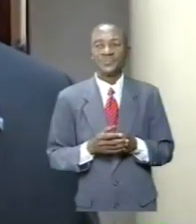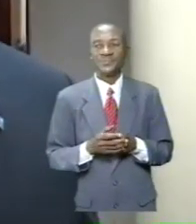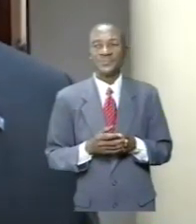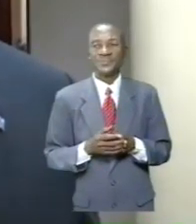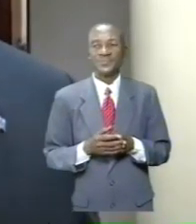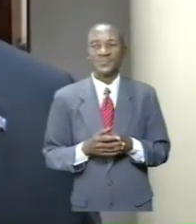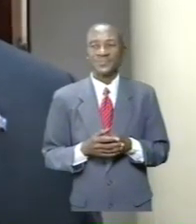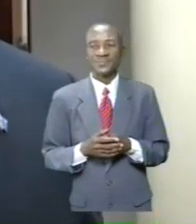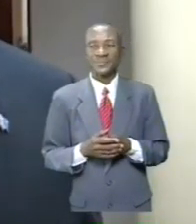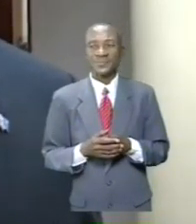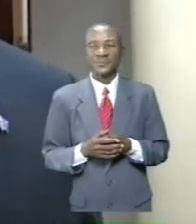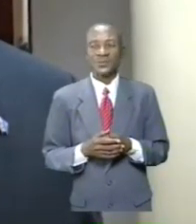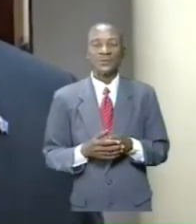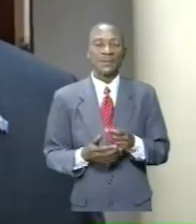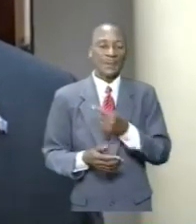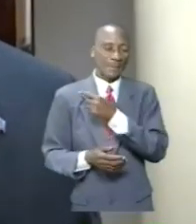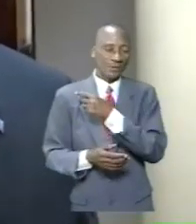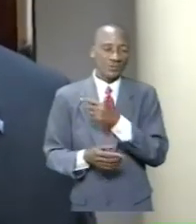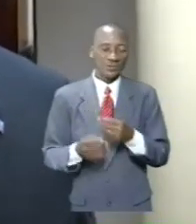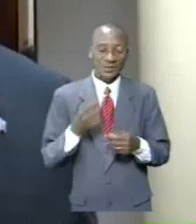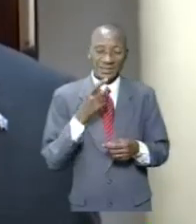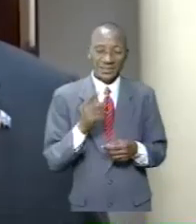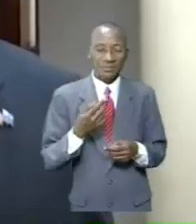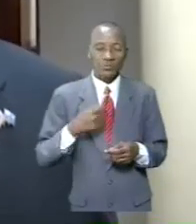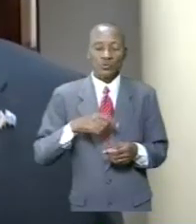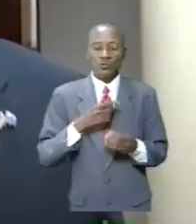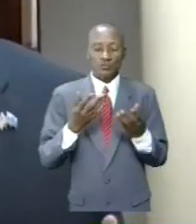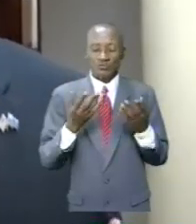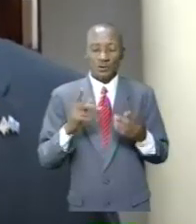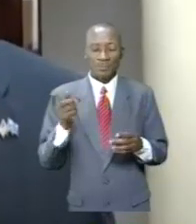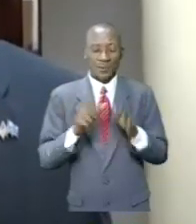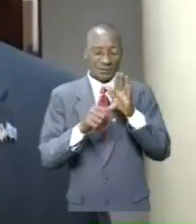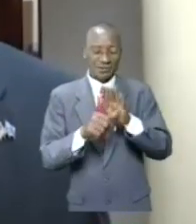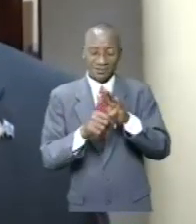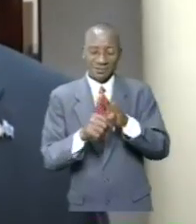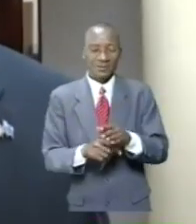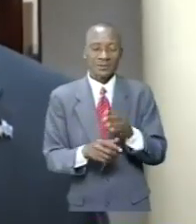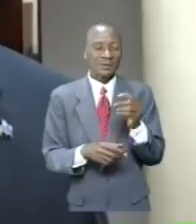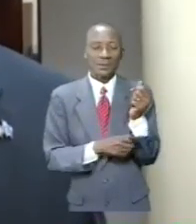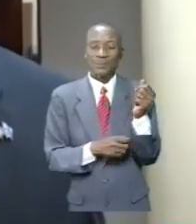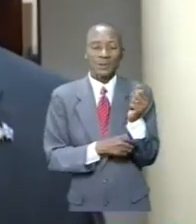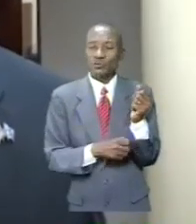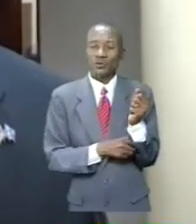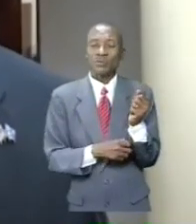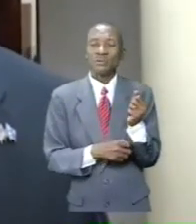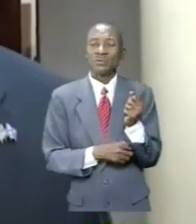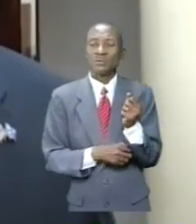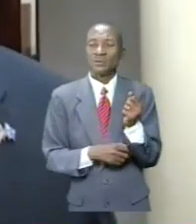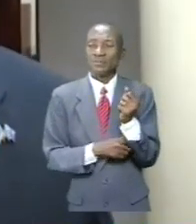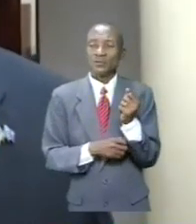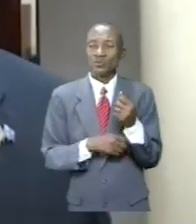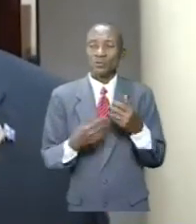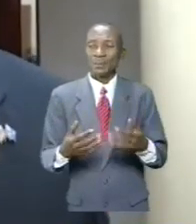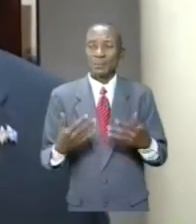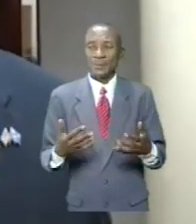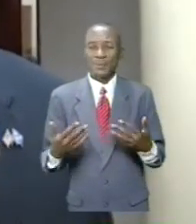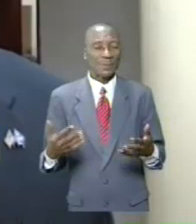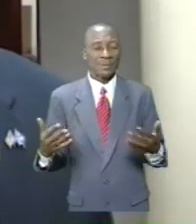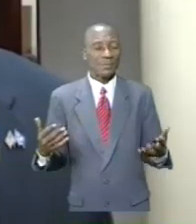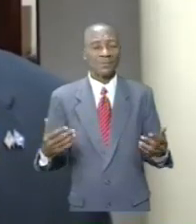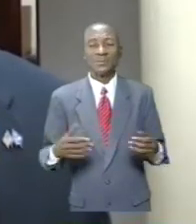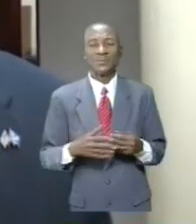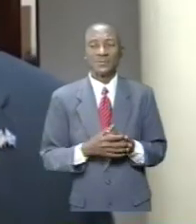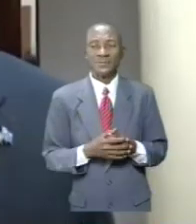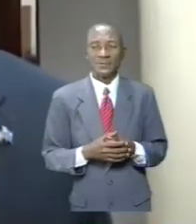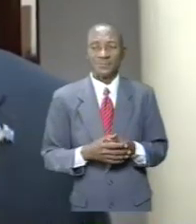les traites de personnes, spécialement, et l'arrêt de la FARDC d'utiliser des